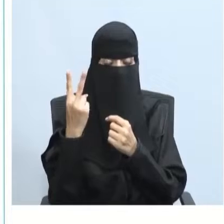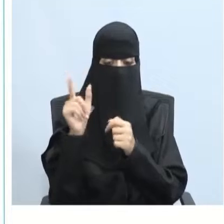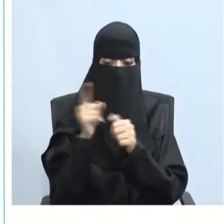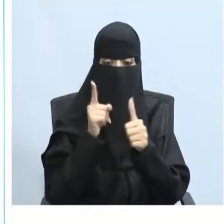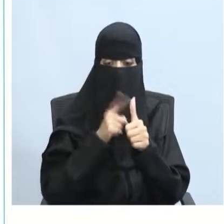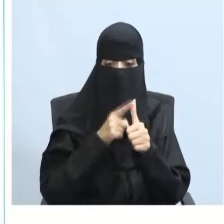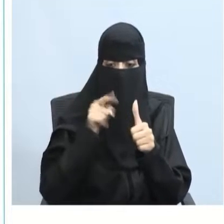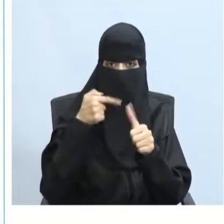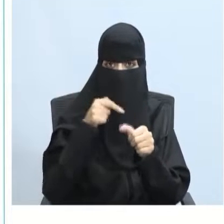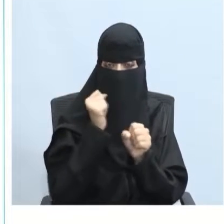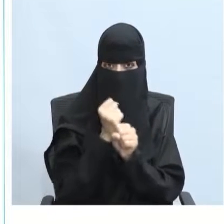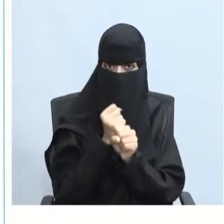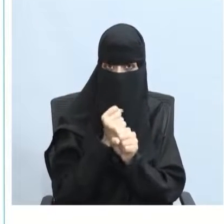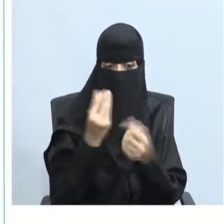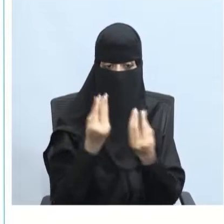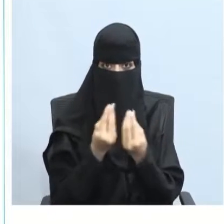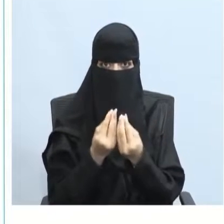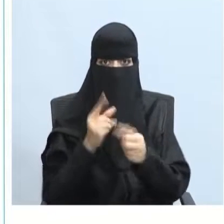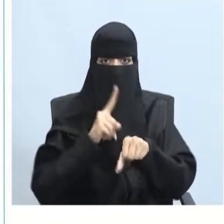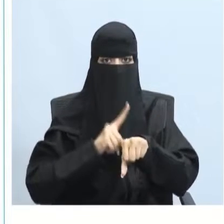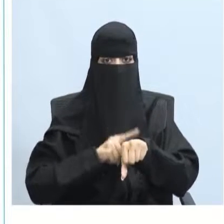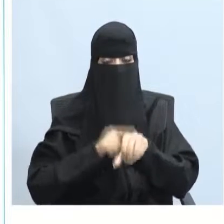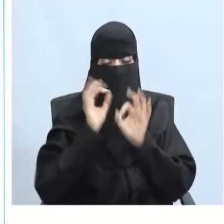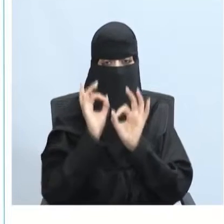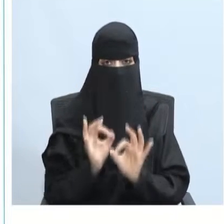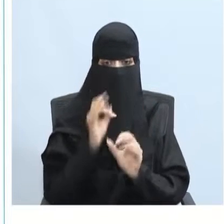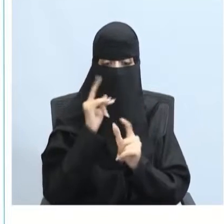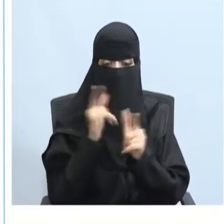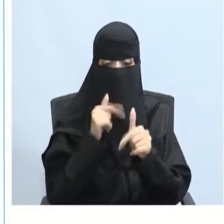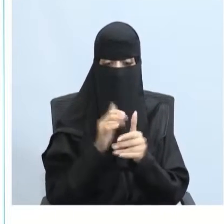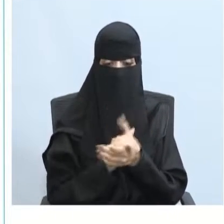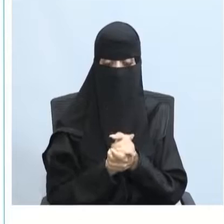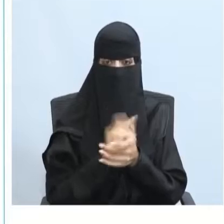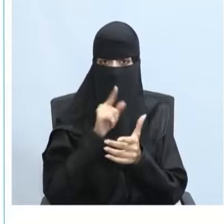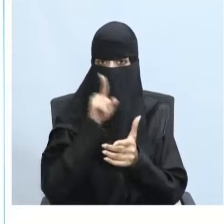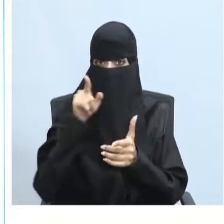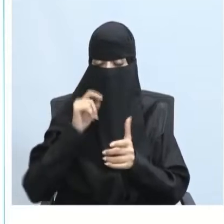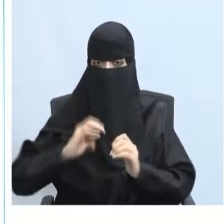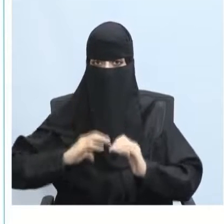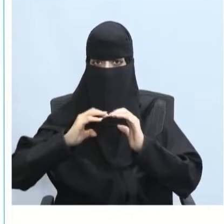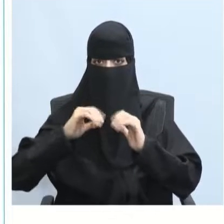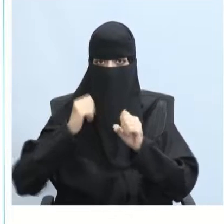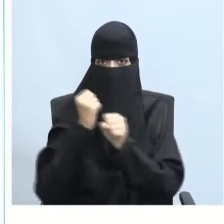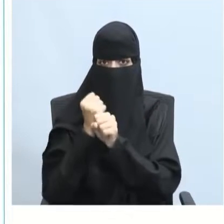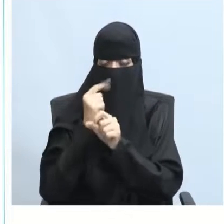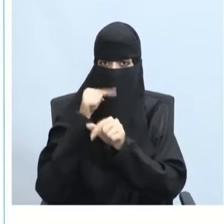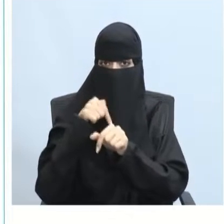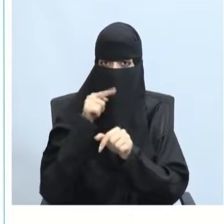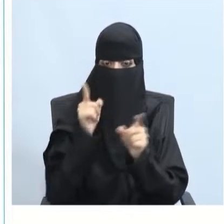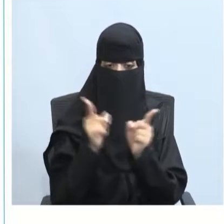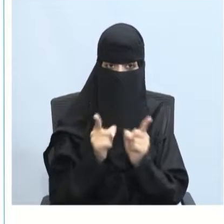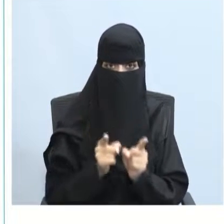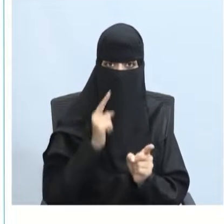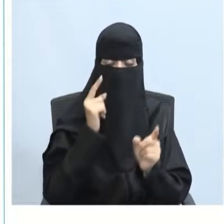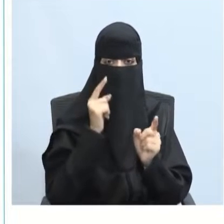مرتبط ارتباطا وثيقا مع الزمن حيث تتضمن اداره المهام عمليه تحديد